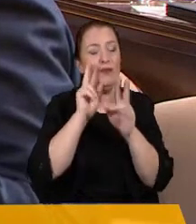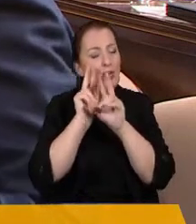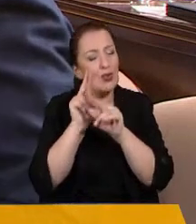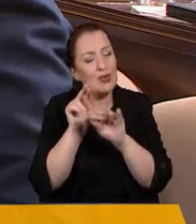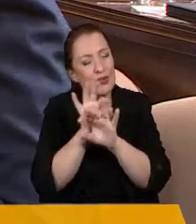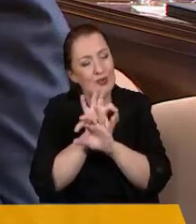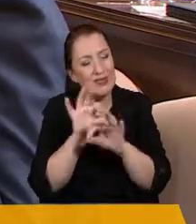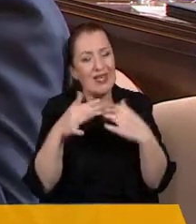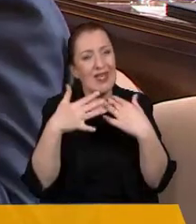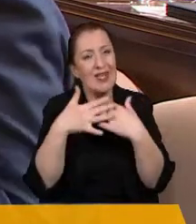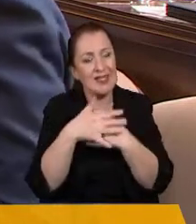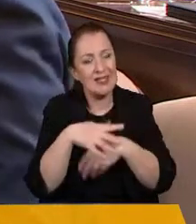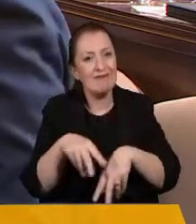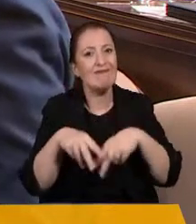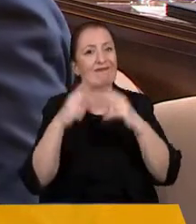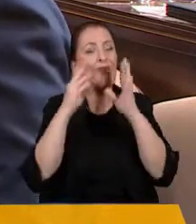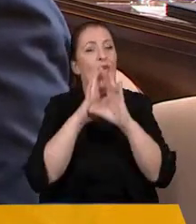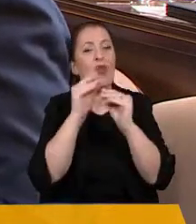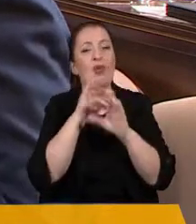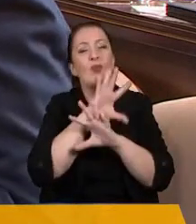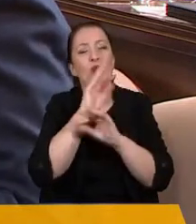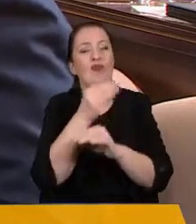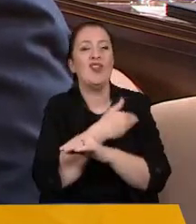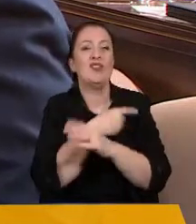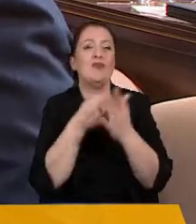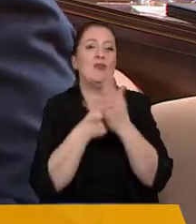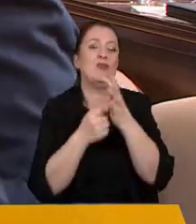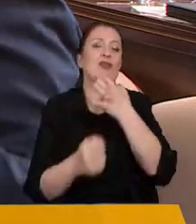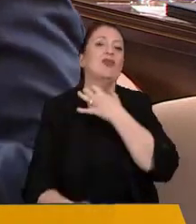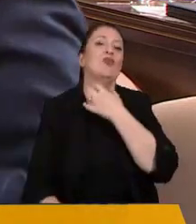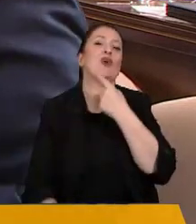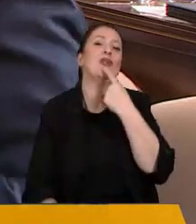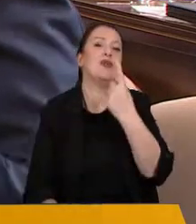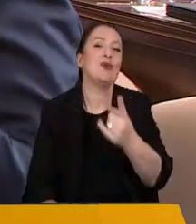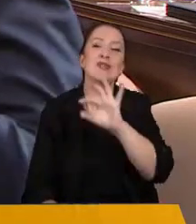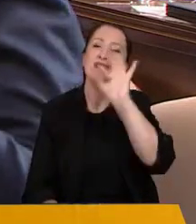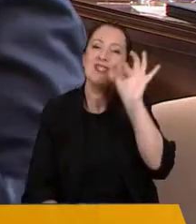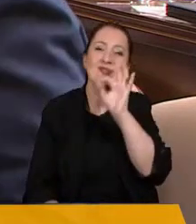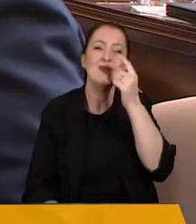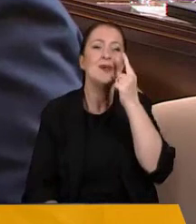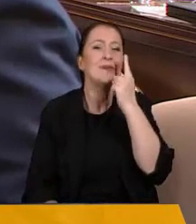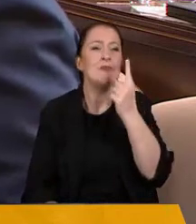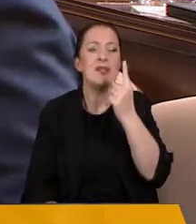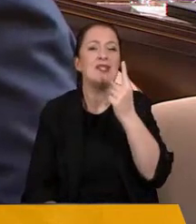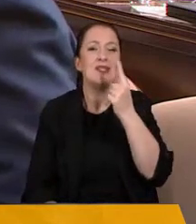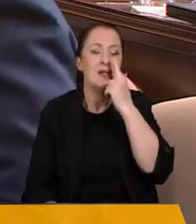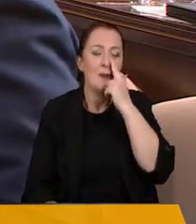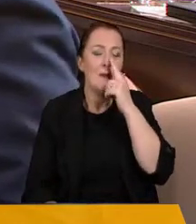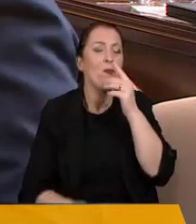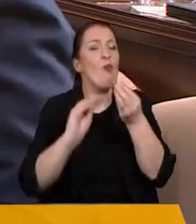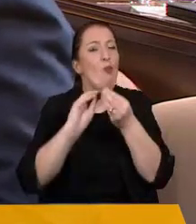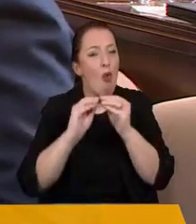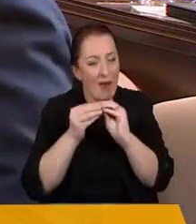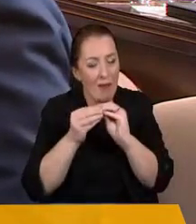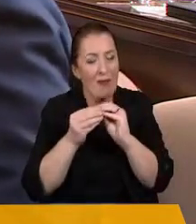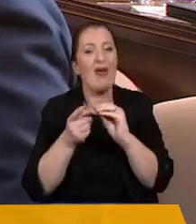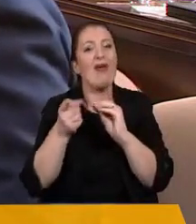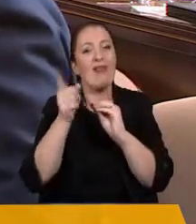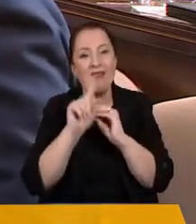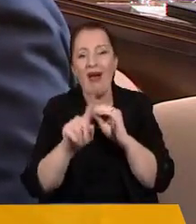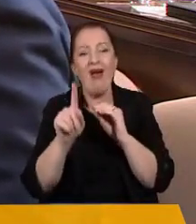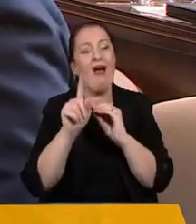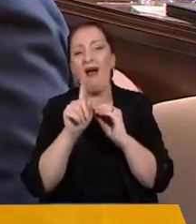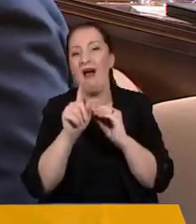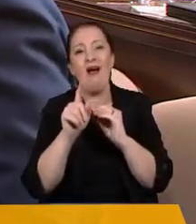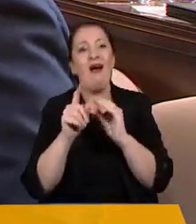geceler geçiren bütün vatandaşlarım adına teşekkür ediyorum. Silivri'nin bir kronik problemi daha tarih